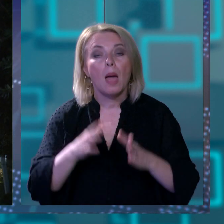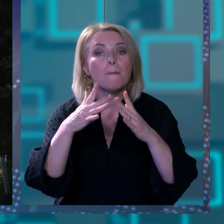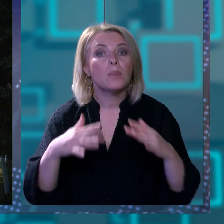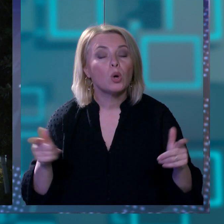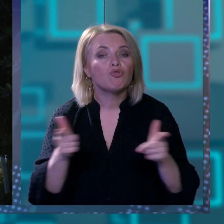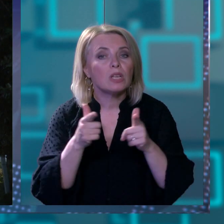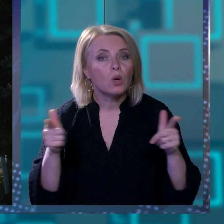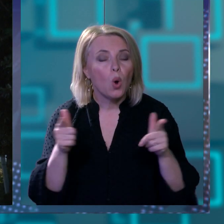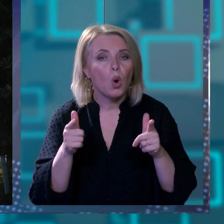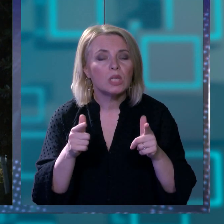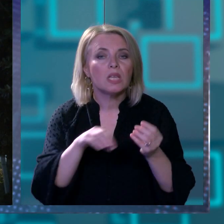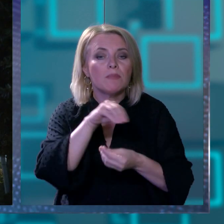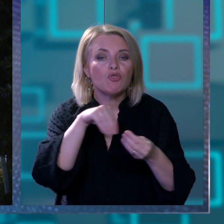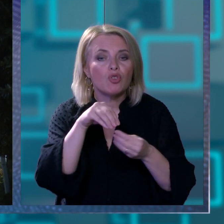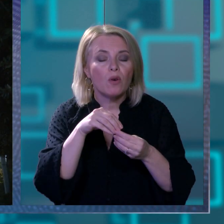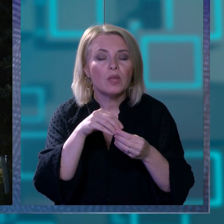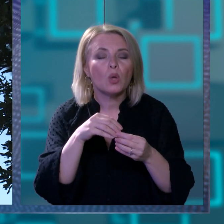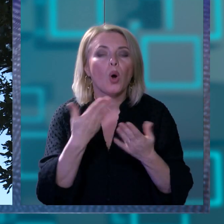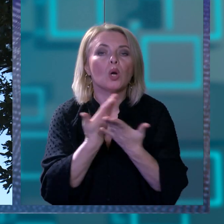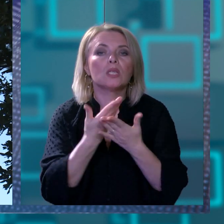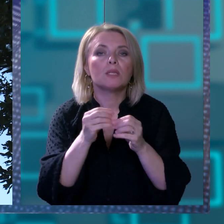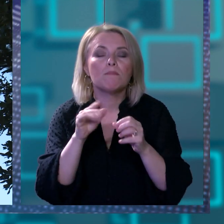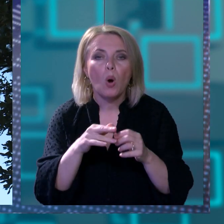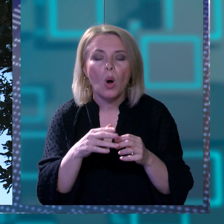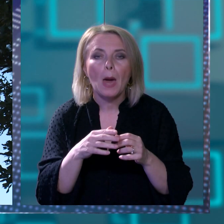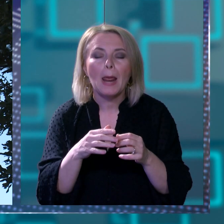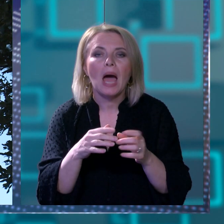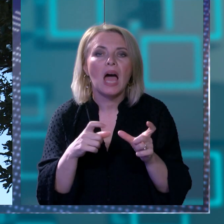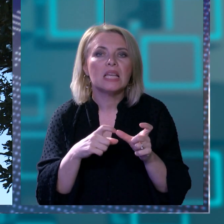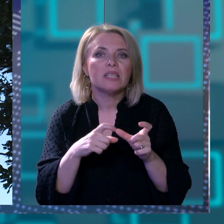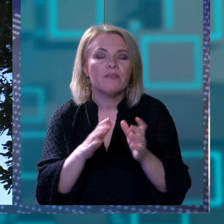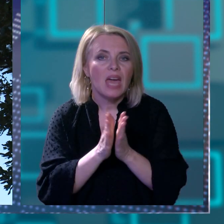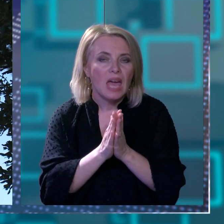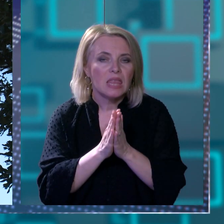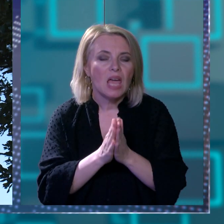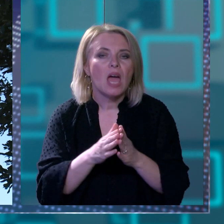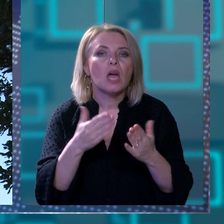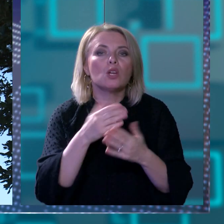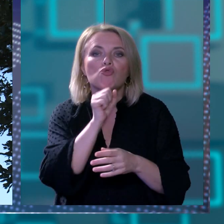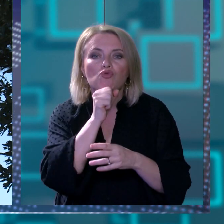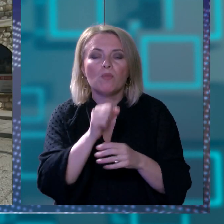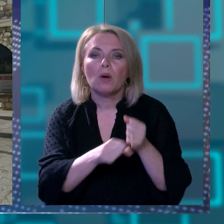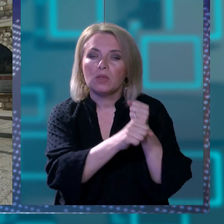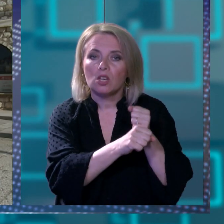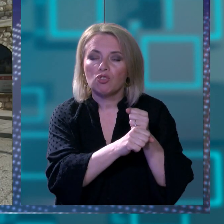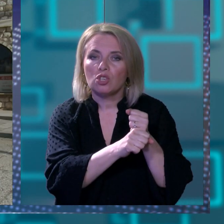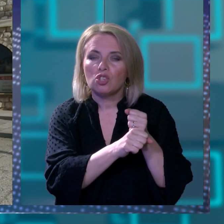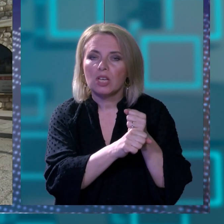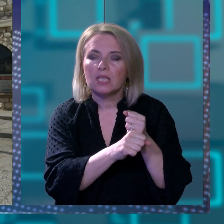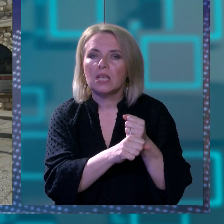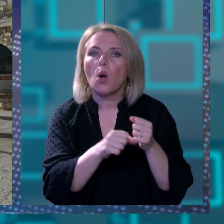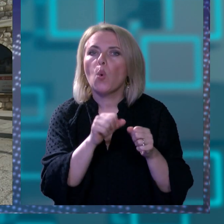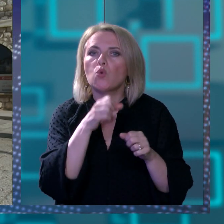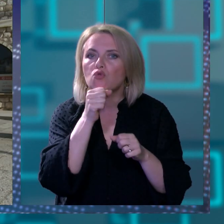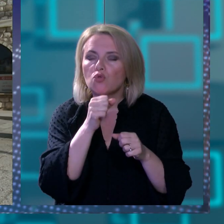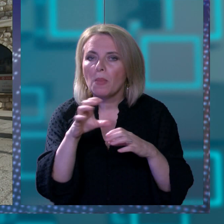Božićni koncert mješovitog zbora Župe Svetog križa u Dubrovniku održat će se na blagdan Svetog Stjepana utorak 26. prosinca u 20 sati u Župnoj